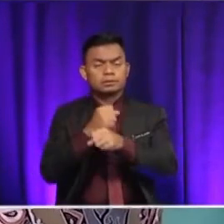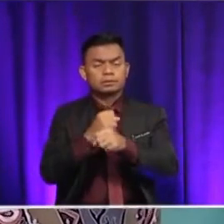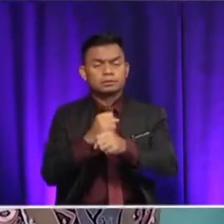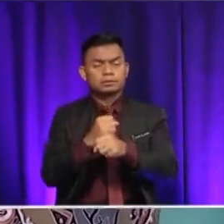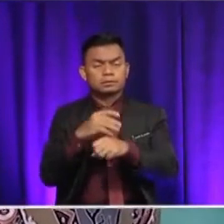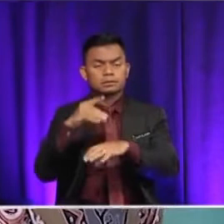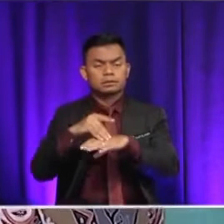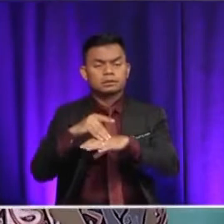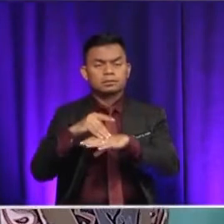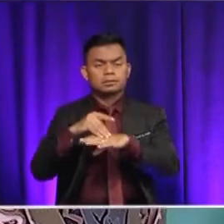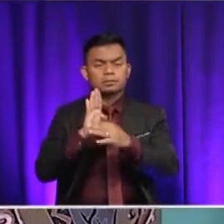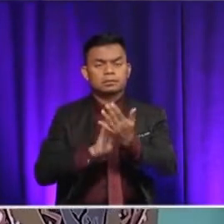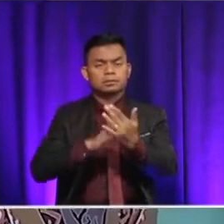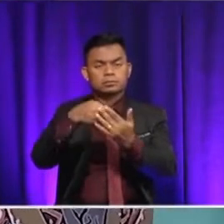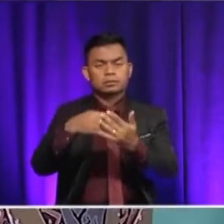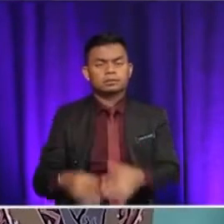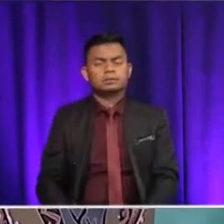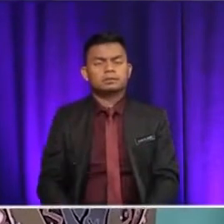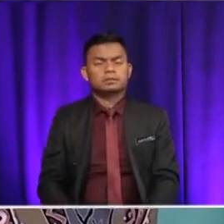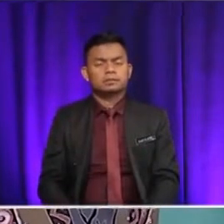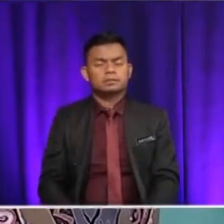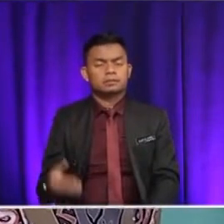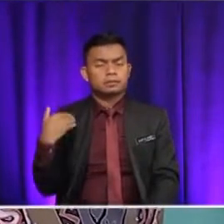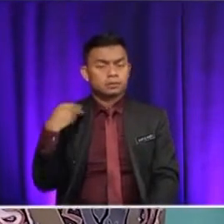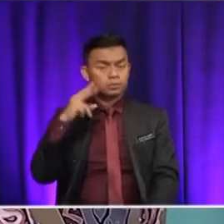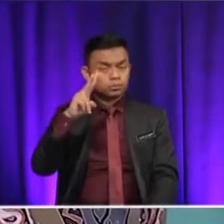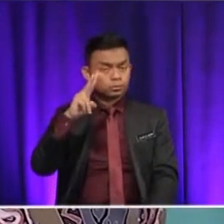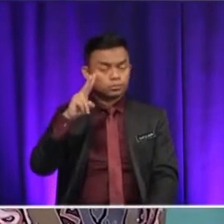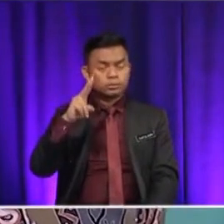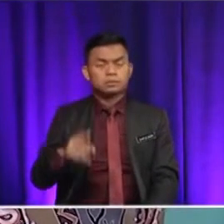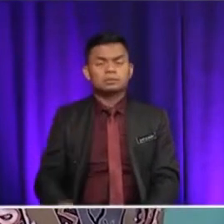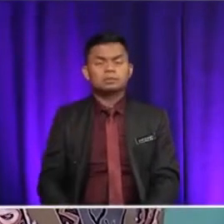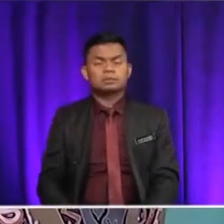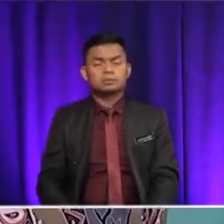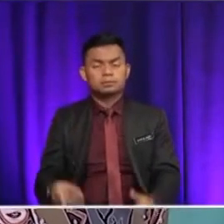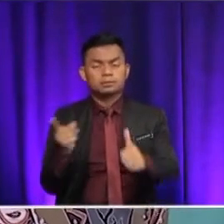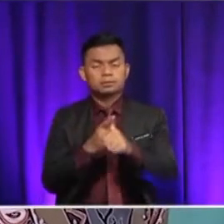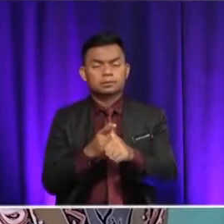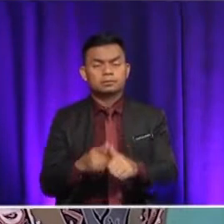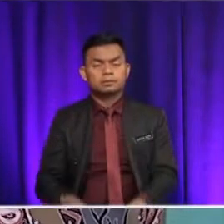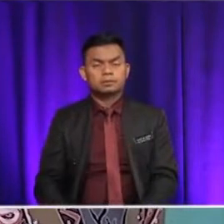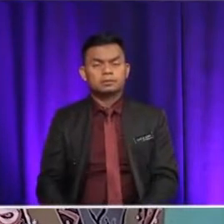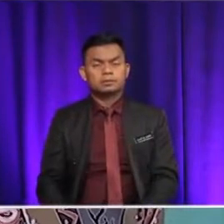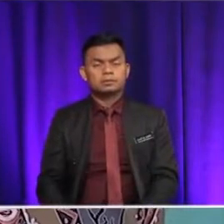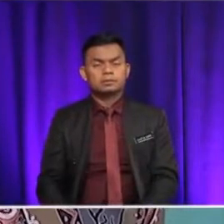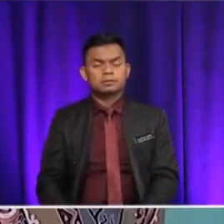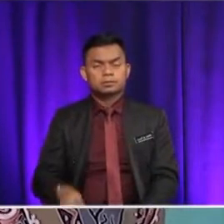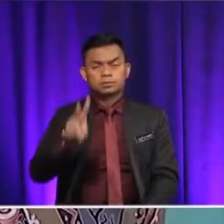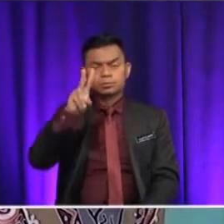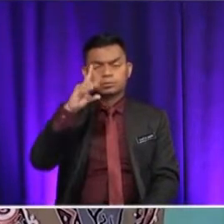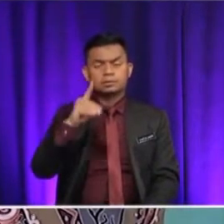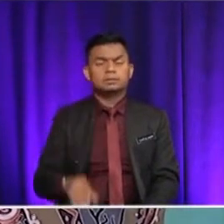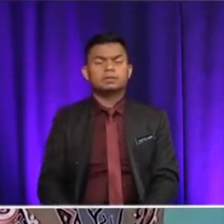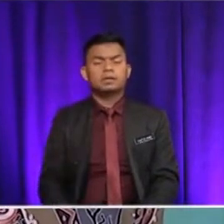lukisan perpaipan ni aplikasi dua lukisan teknikal, iaitu pertama ortografik, iaitu pandangan dua dimensi.